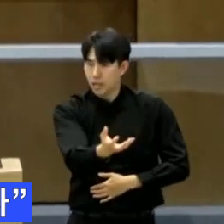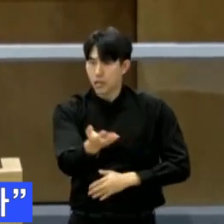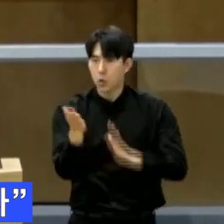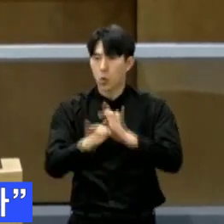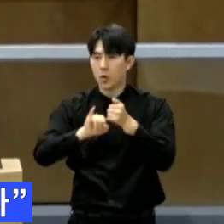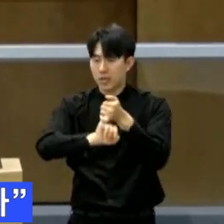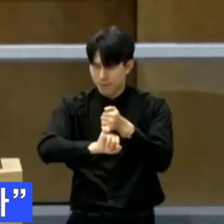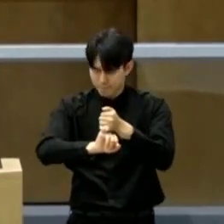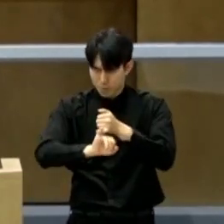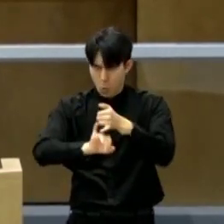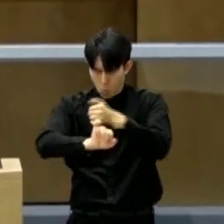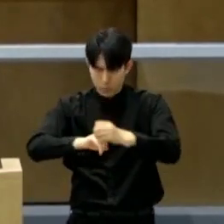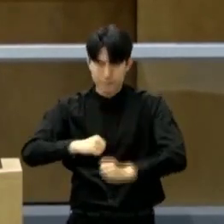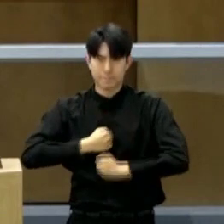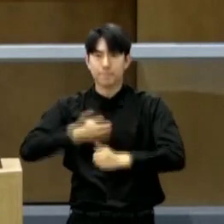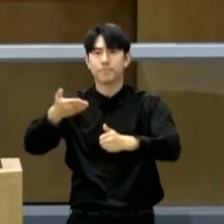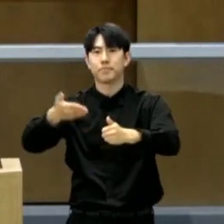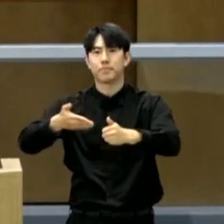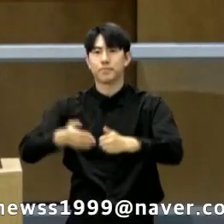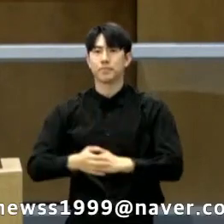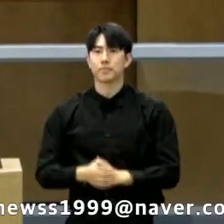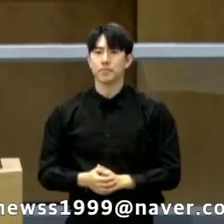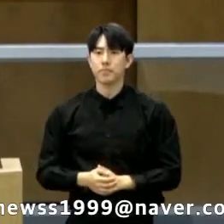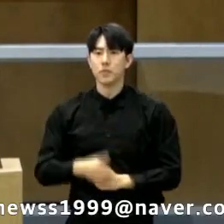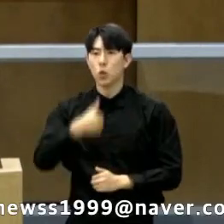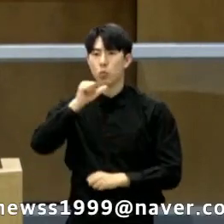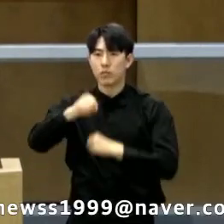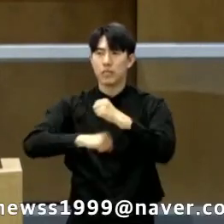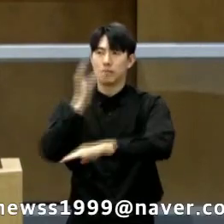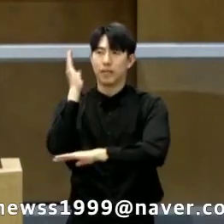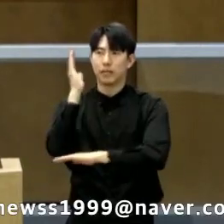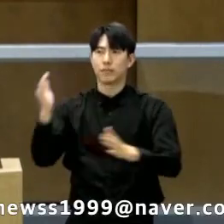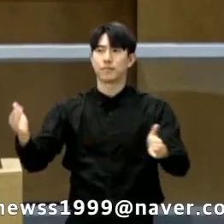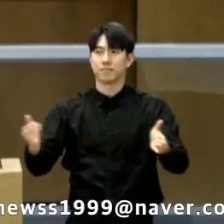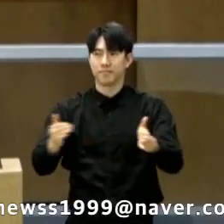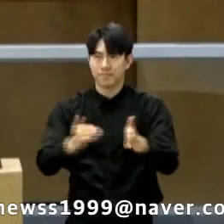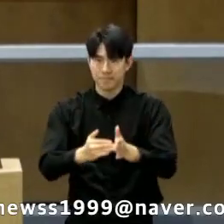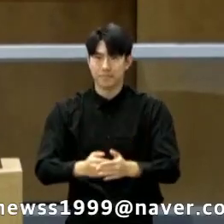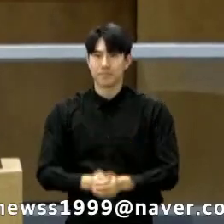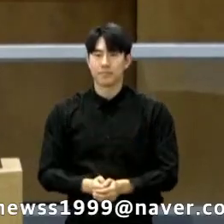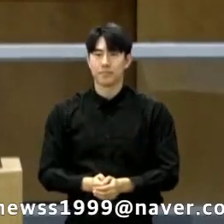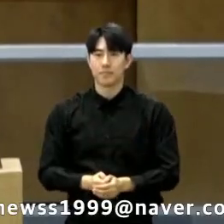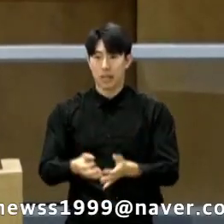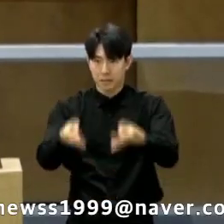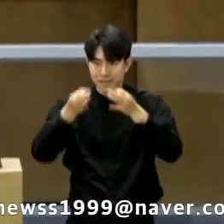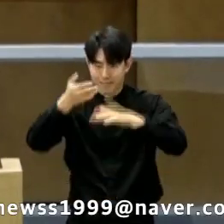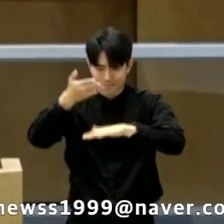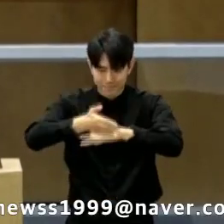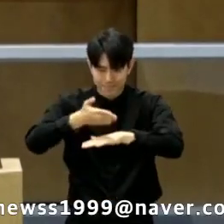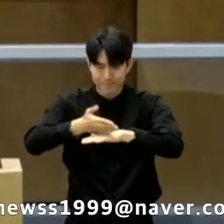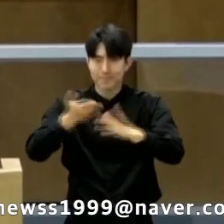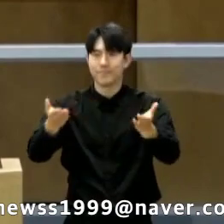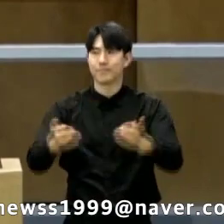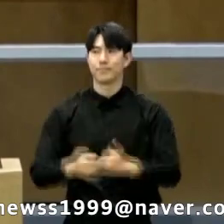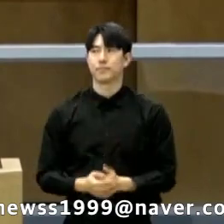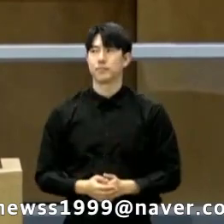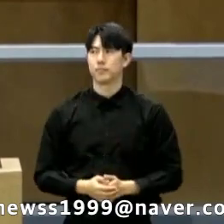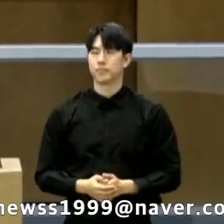대한 진심을 보여주십시오. 이상으로 5분 자유발언을 마치겠습니다. 끝까지 경청해 주셔서 감사합니다.